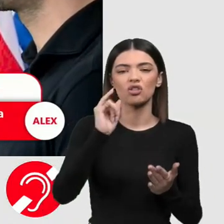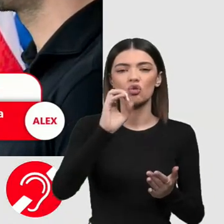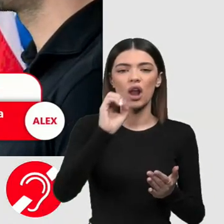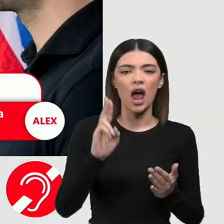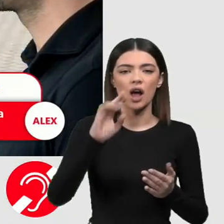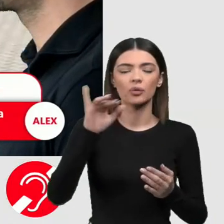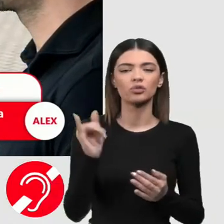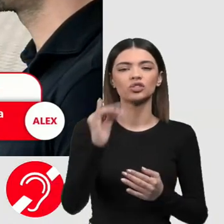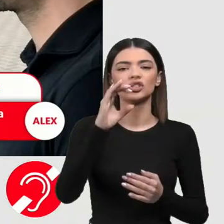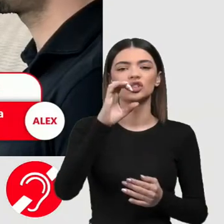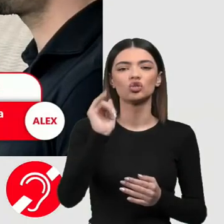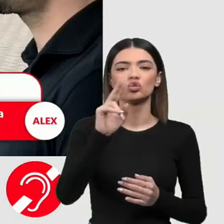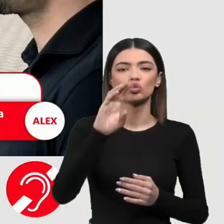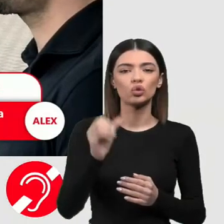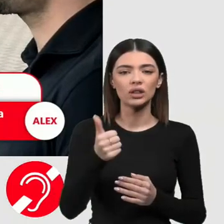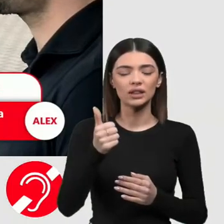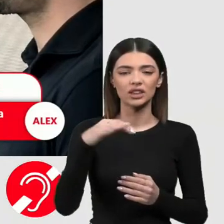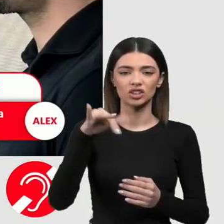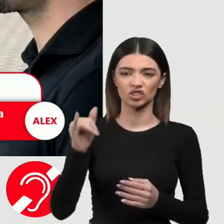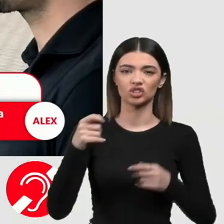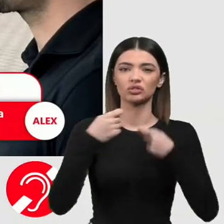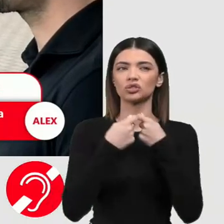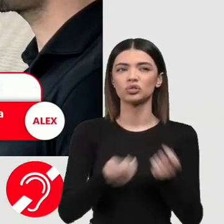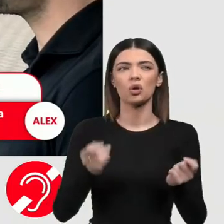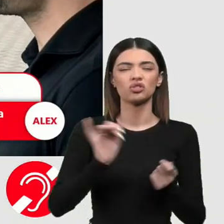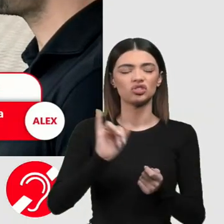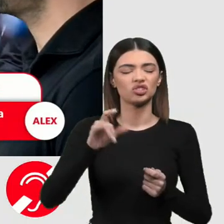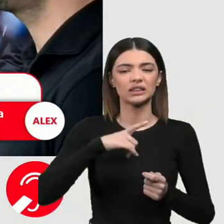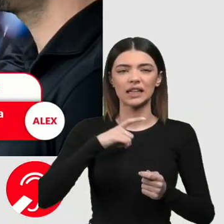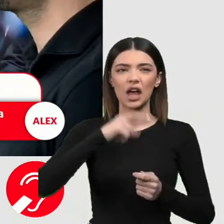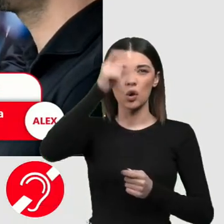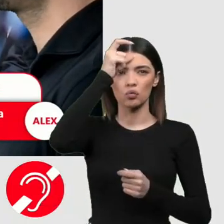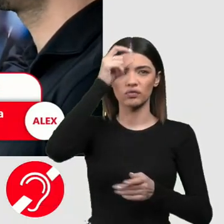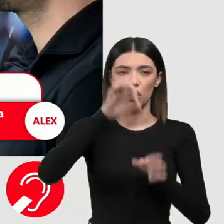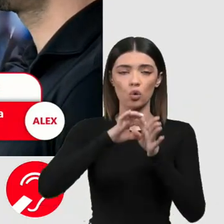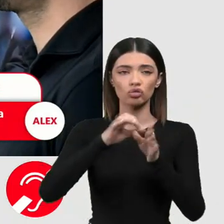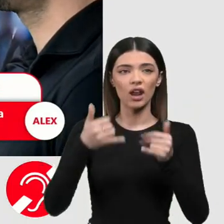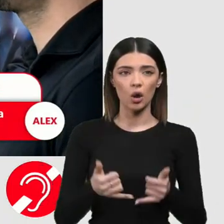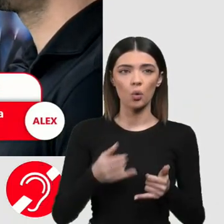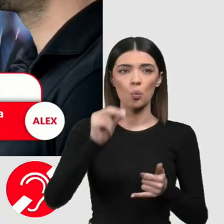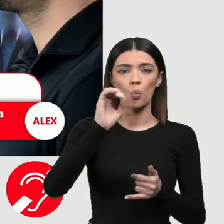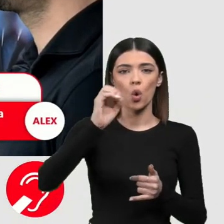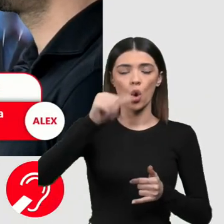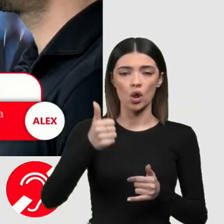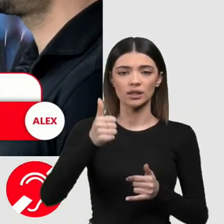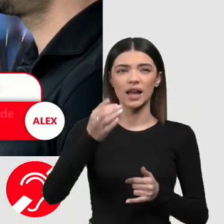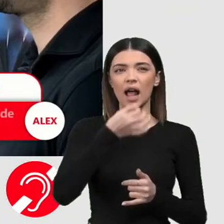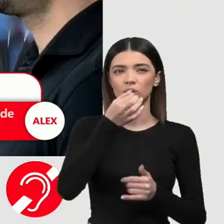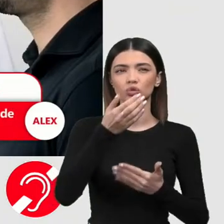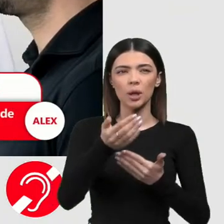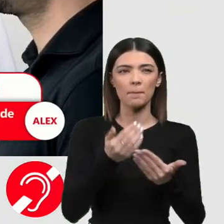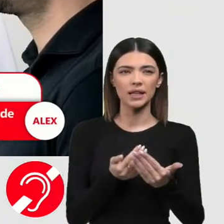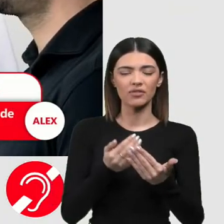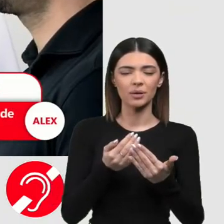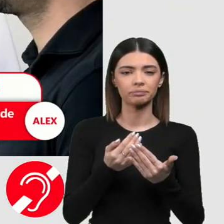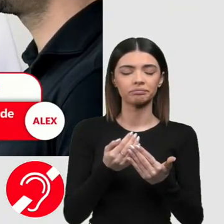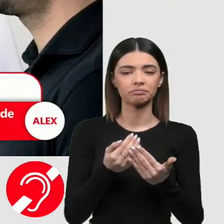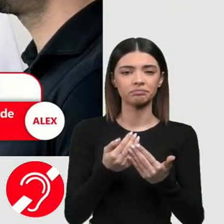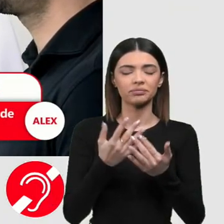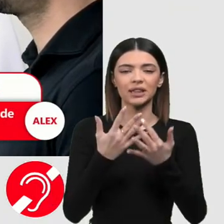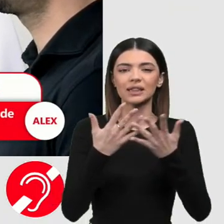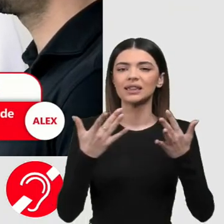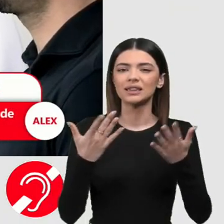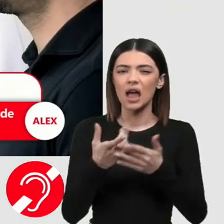domnul Ciucă și toți cei care sunt în guvern acum, de la polonezi. Ai spus mai devreme câte